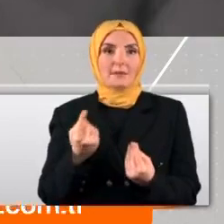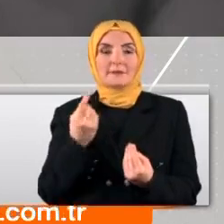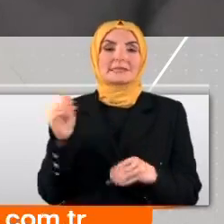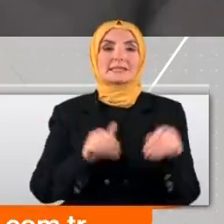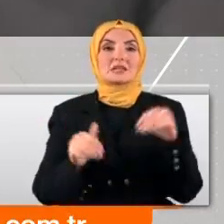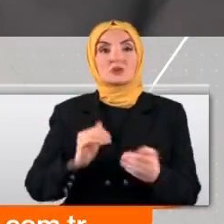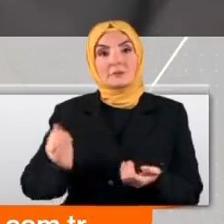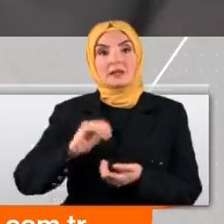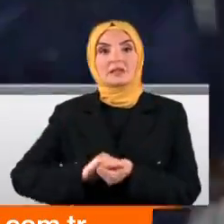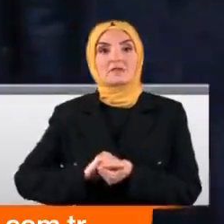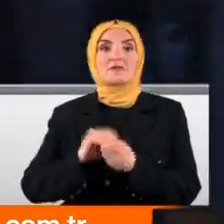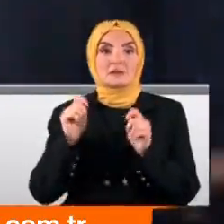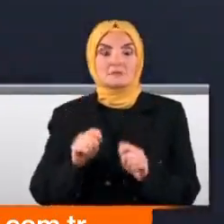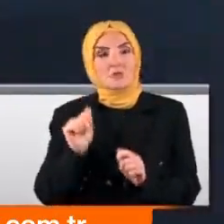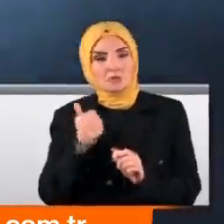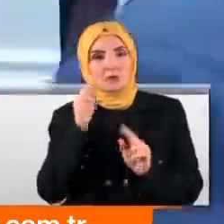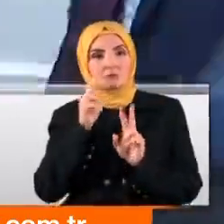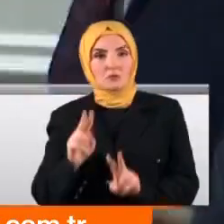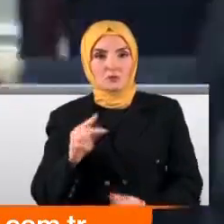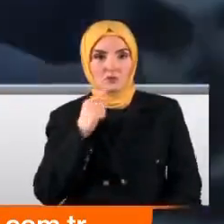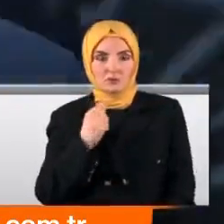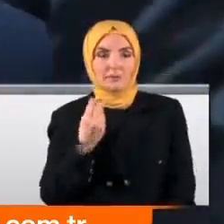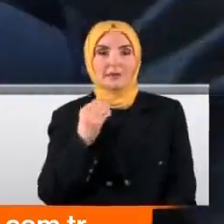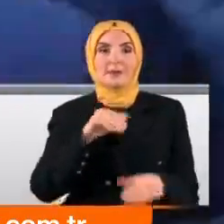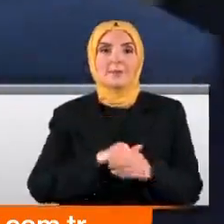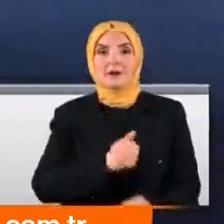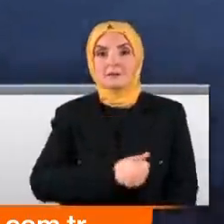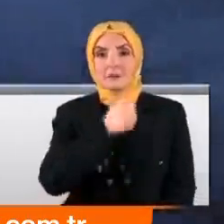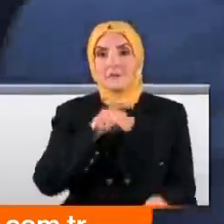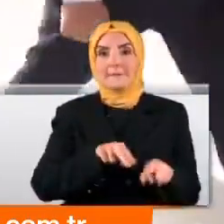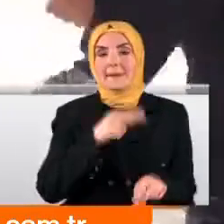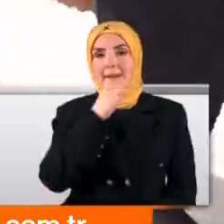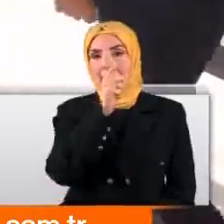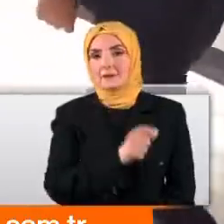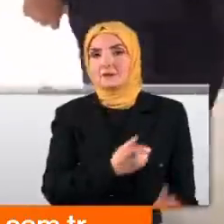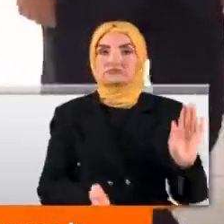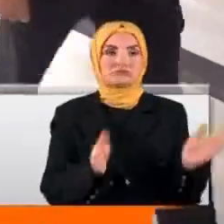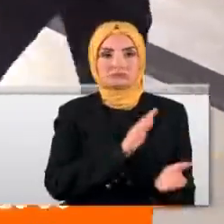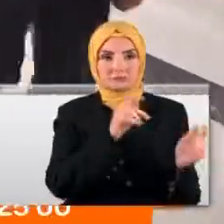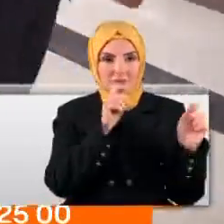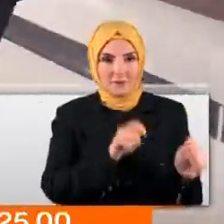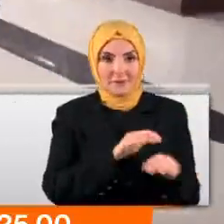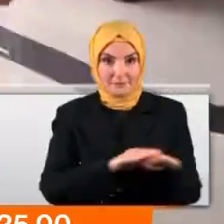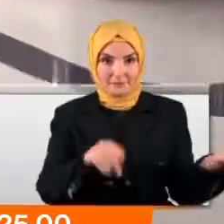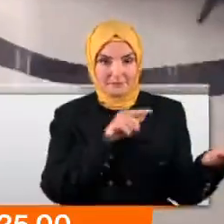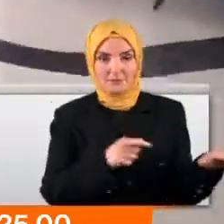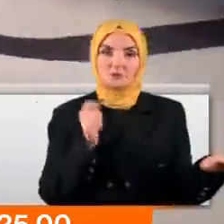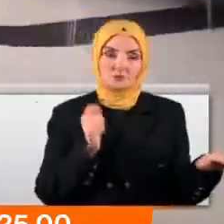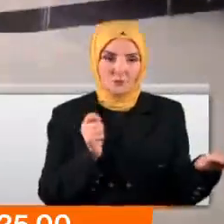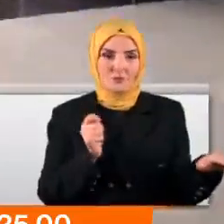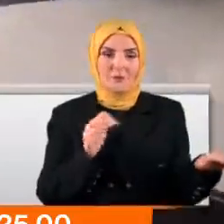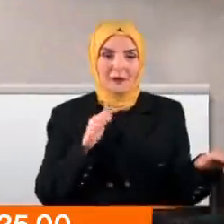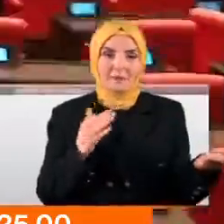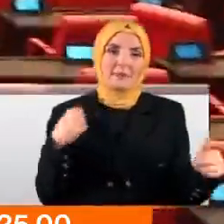ittifakının yapılmasını önemsiyorum. İyi Parti Genel Başkanı Meral Akşener'in devirdiği masa zor da olsa yeniden kuruldu. Masadaki